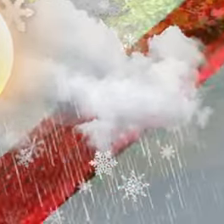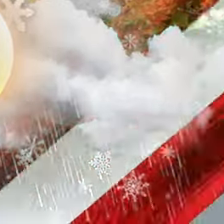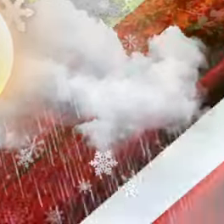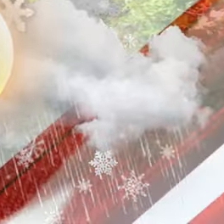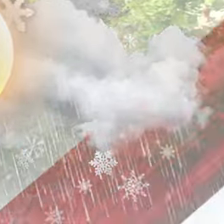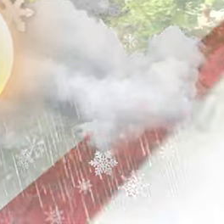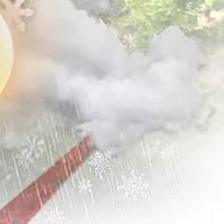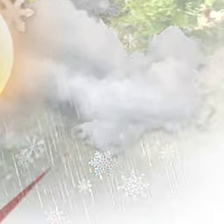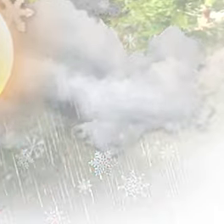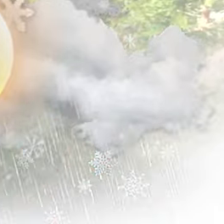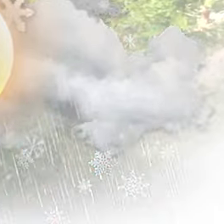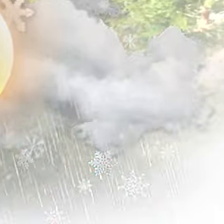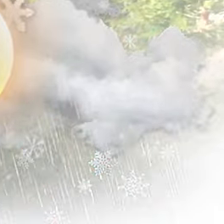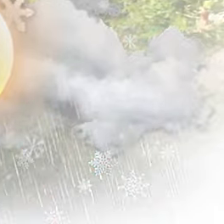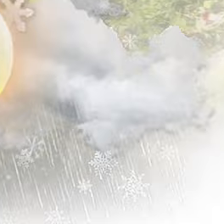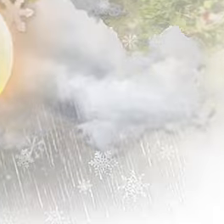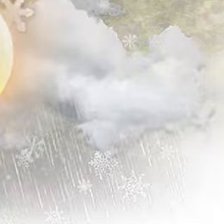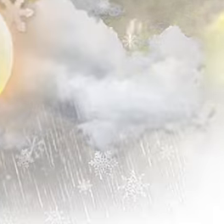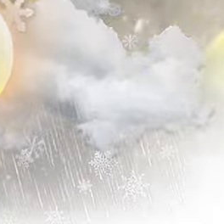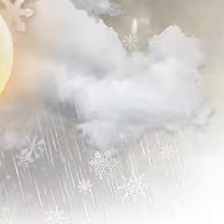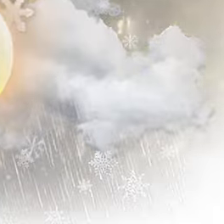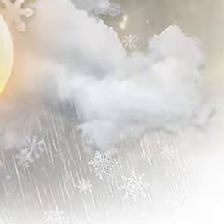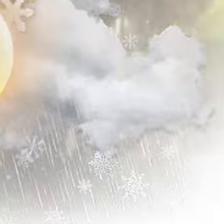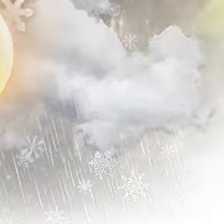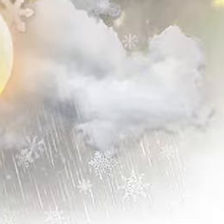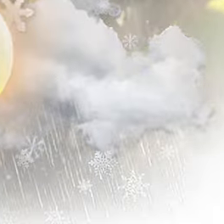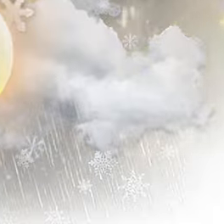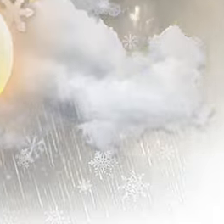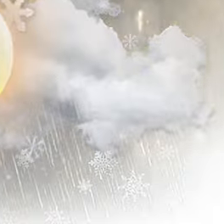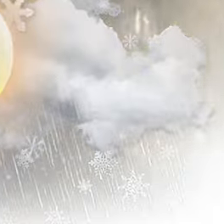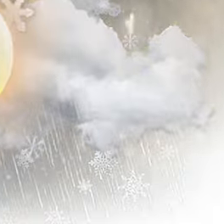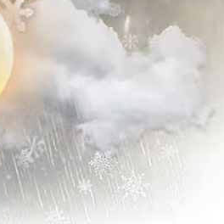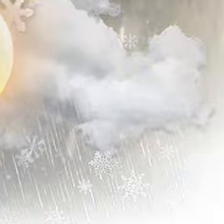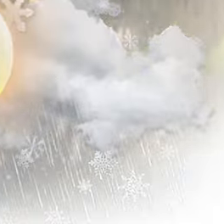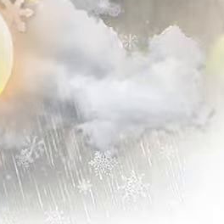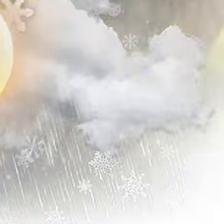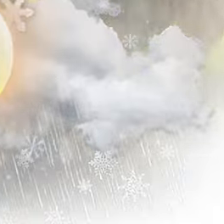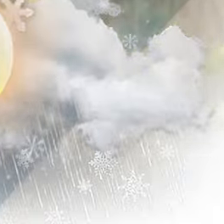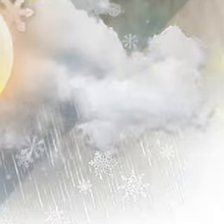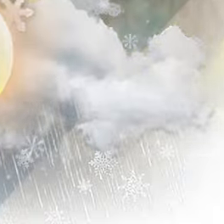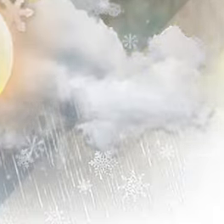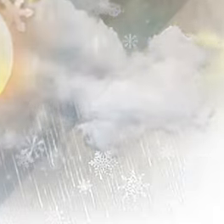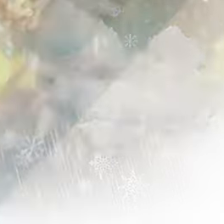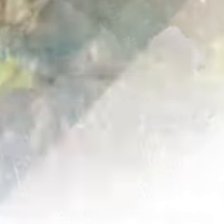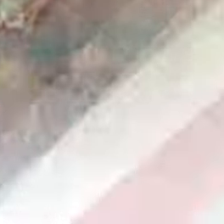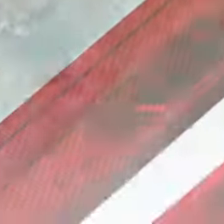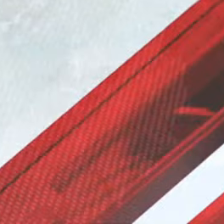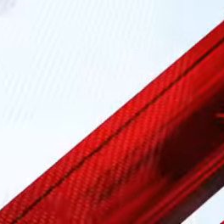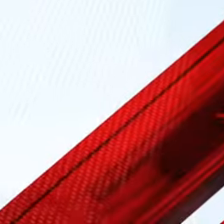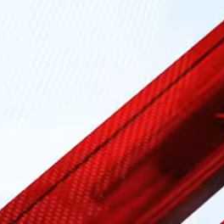вечарам. Пахмурна, мокры снег. Вецер паўднёва-заходні ад 1 да 4 метраў на секунду.